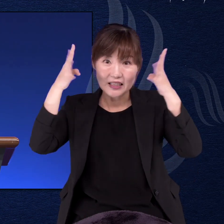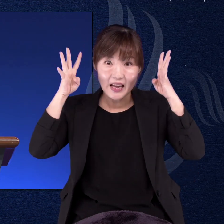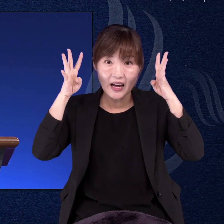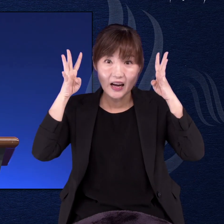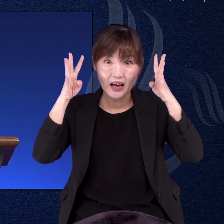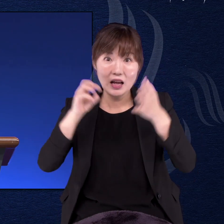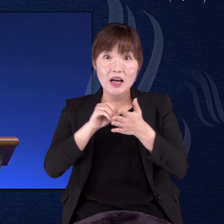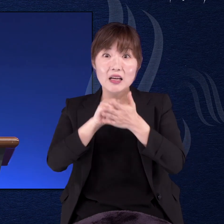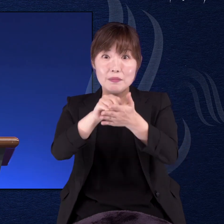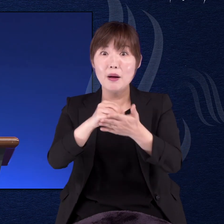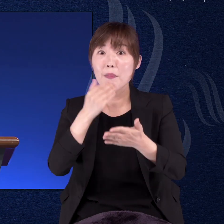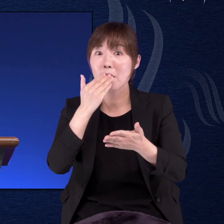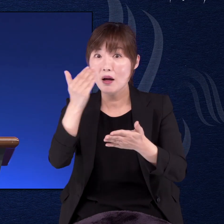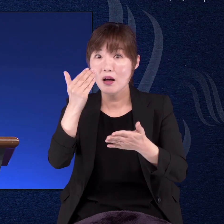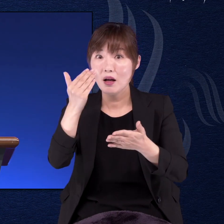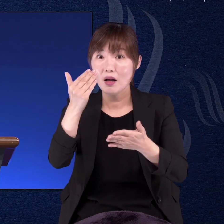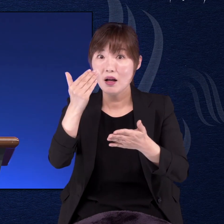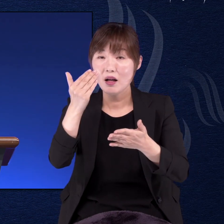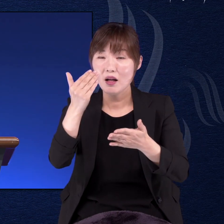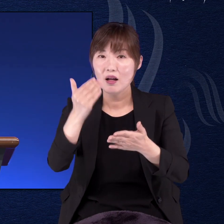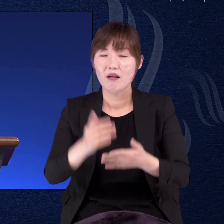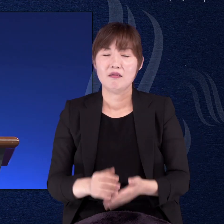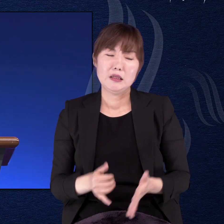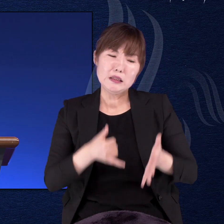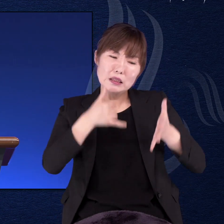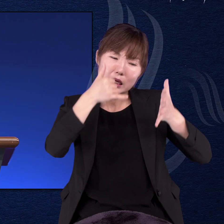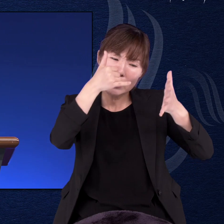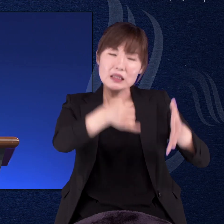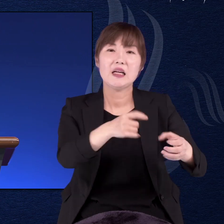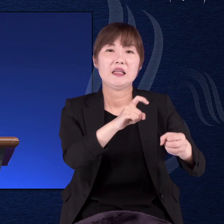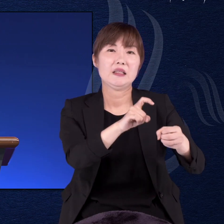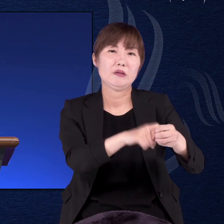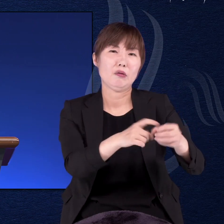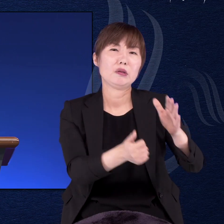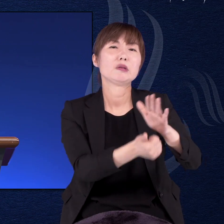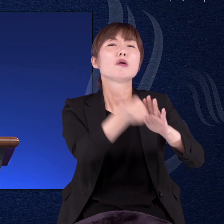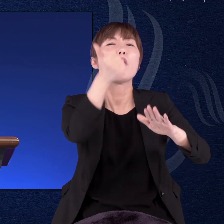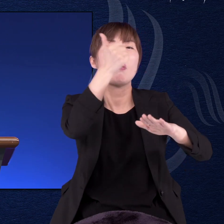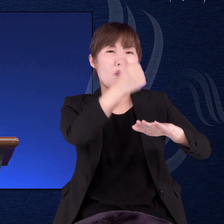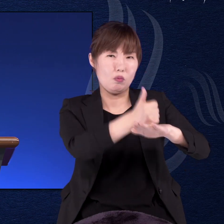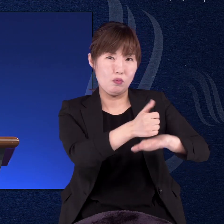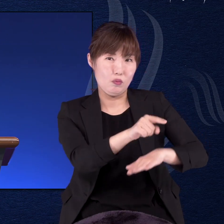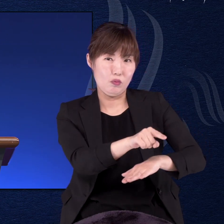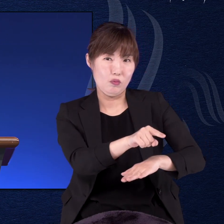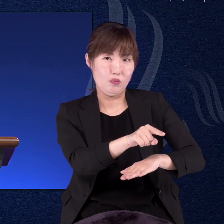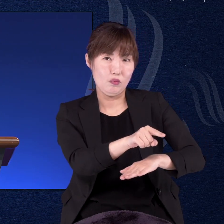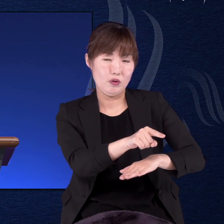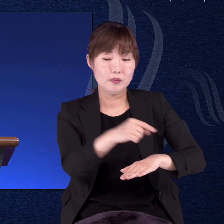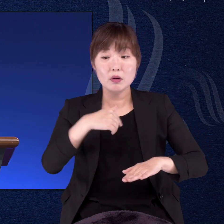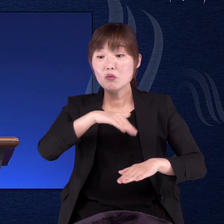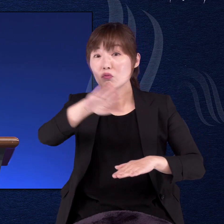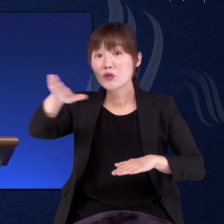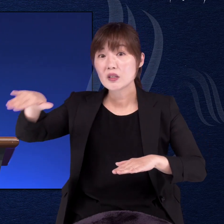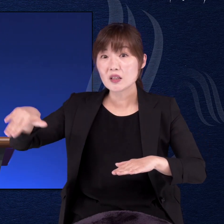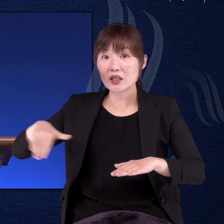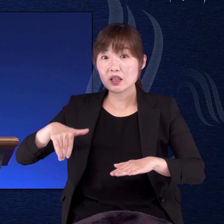성공일까요? 세상적인 성공인 그럴 수도 있겠죠. 하지만 우리의 성공은 그렇지 않습니다.